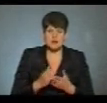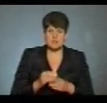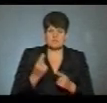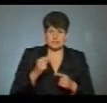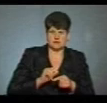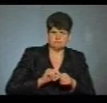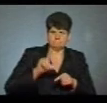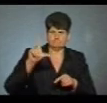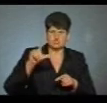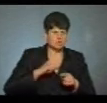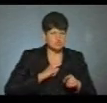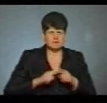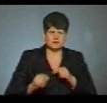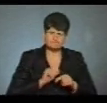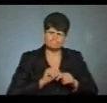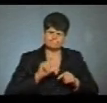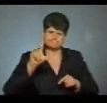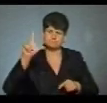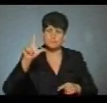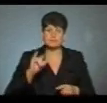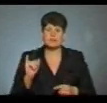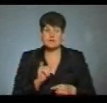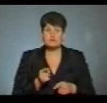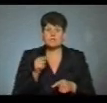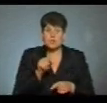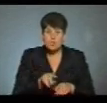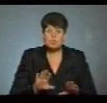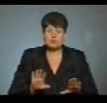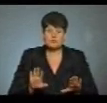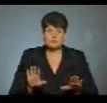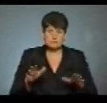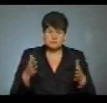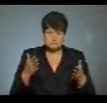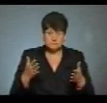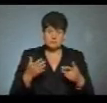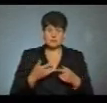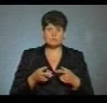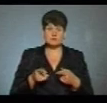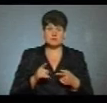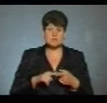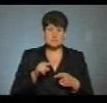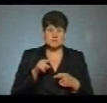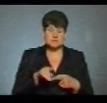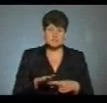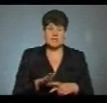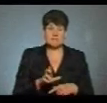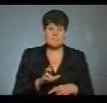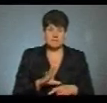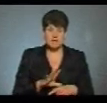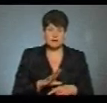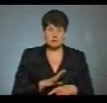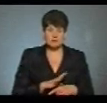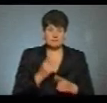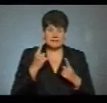підйому, дуже швидко би наросла захворюваність, і в такому разі це супроводжувалося б не тільки